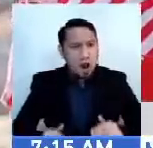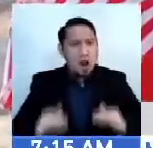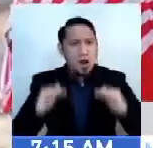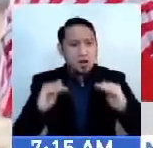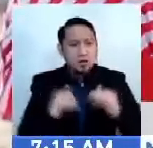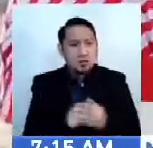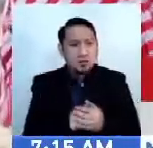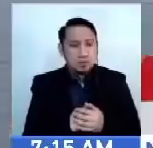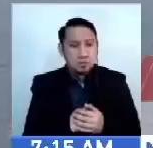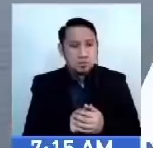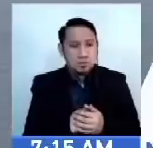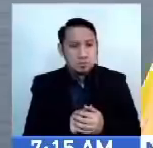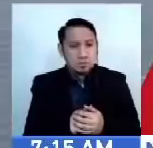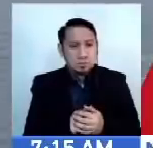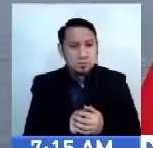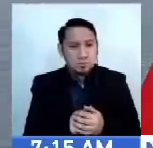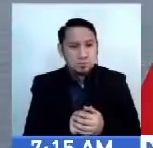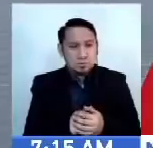kaming mapupunta naman.